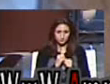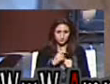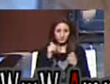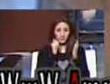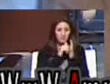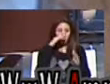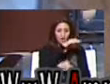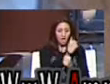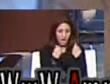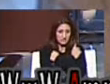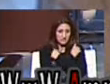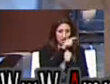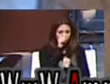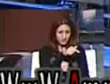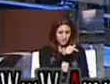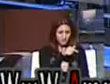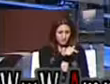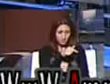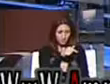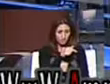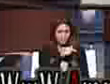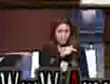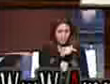في اثار في البيت؟ هو